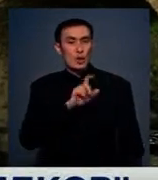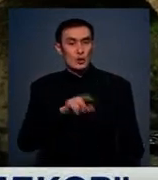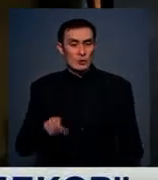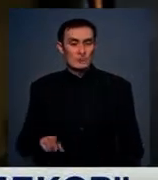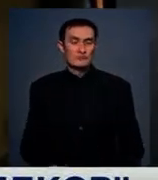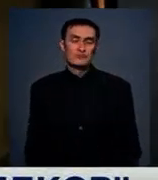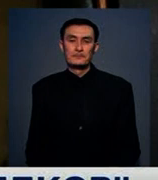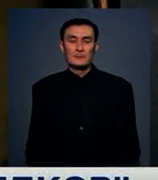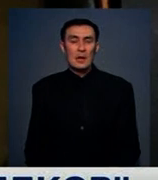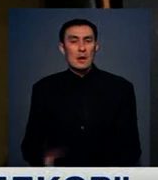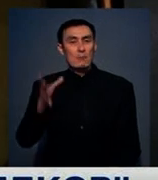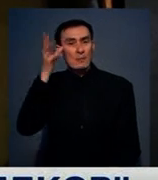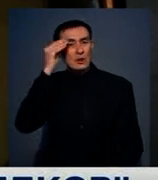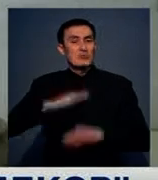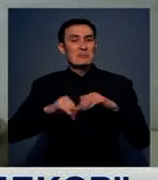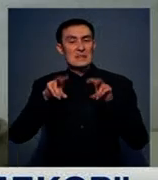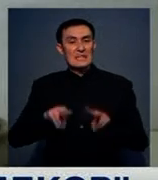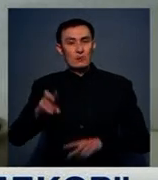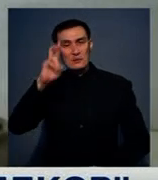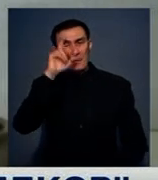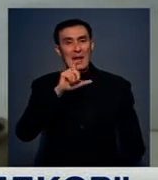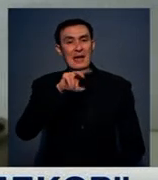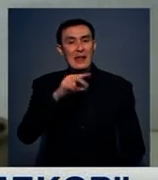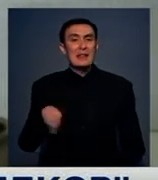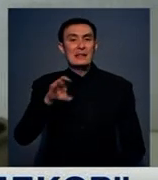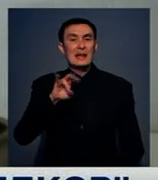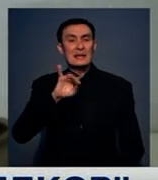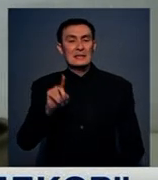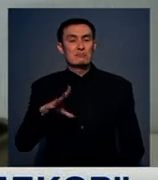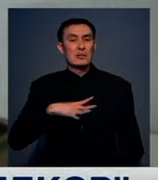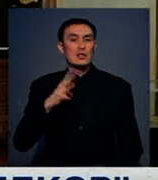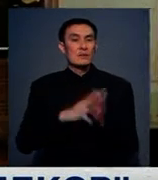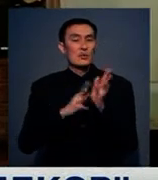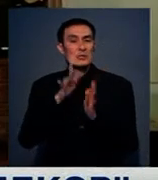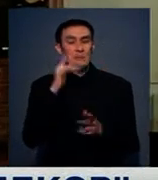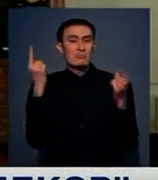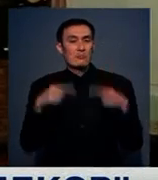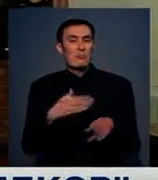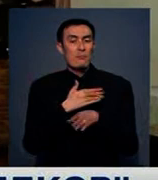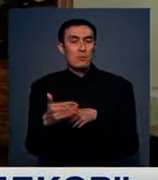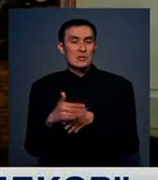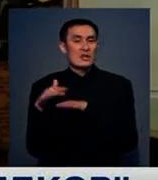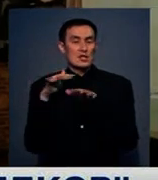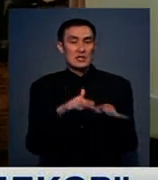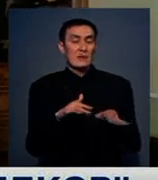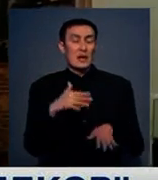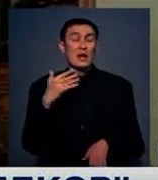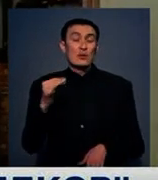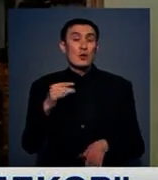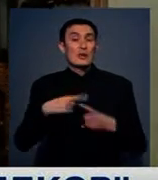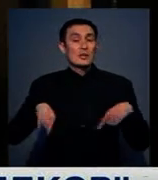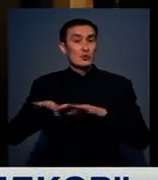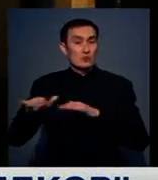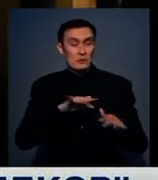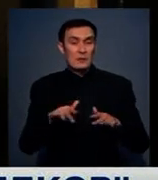жители. По мнению экспертов, государство Эль-Денис, которое просуществовало 90 лет, пало после монгольского нашествия. Но и организованная на